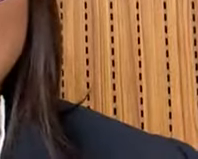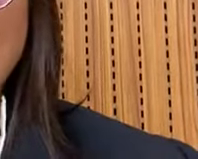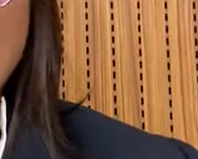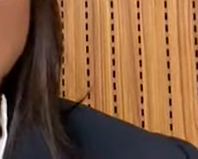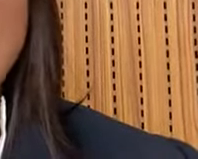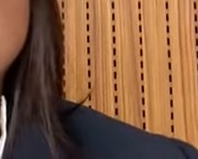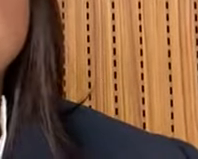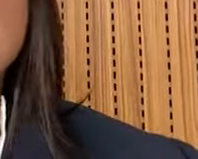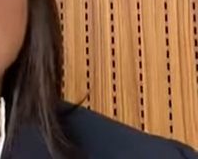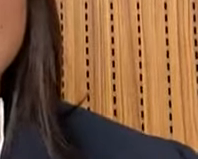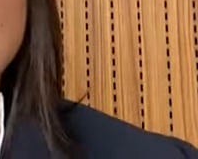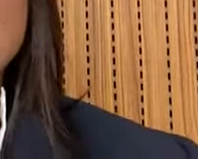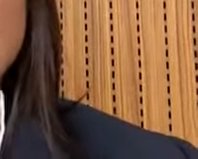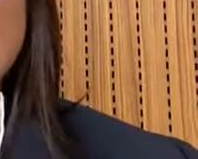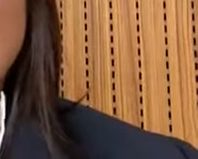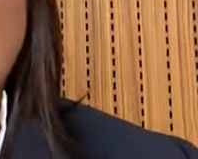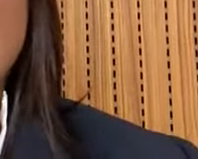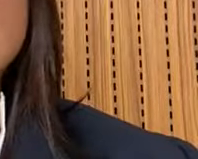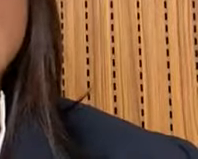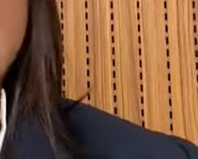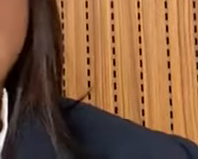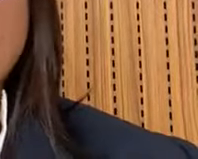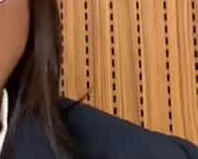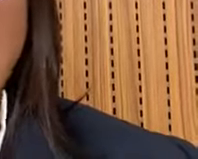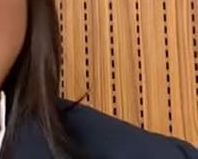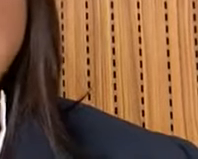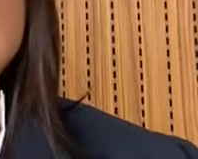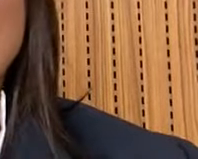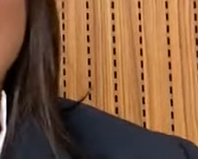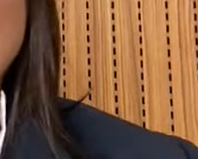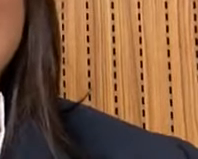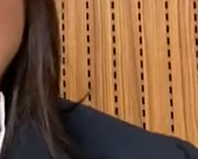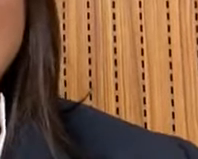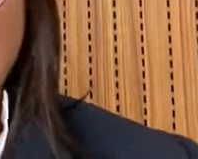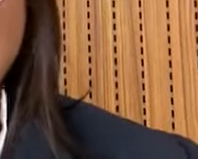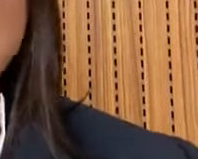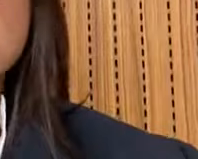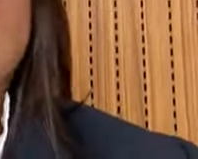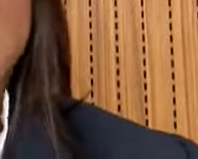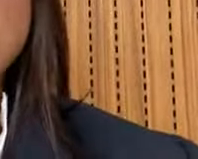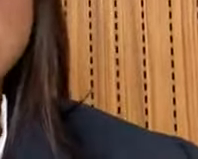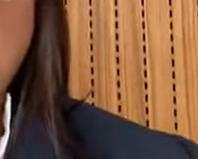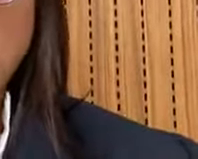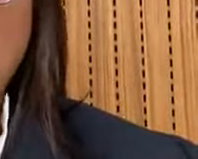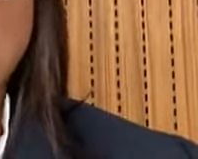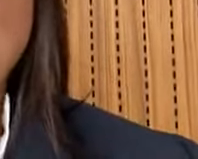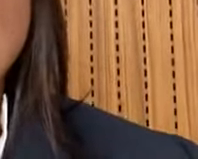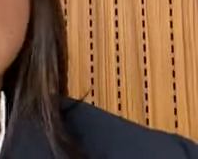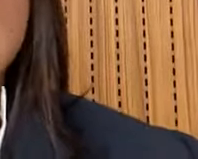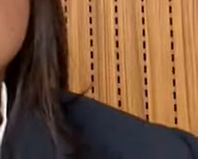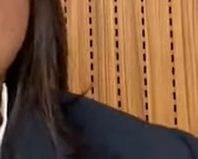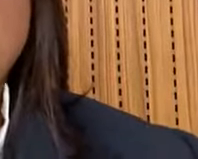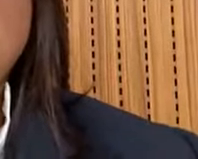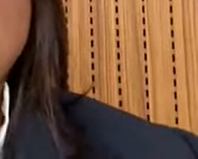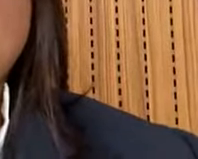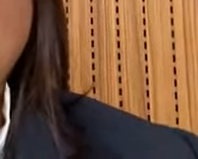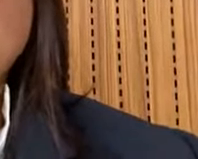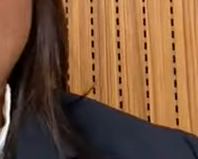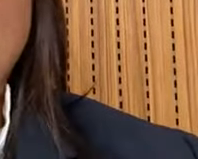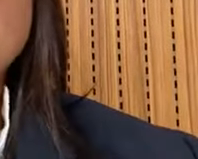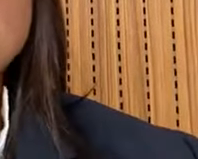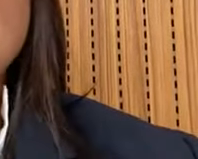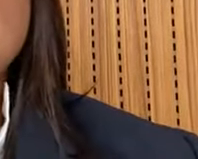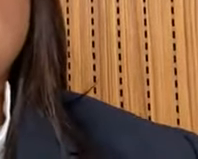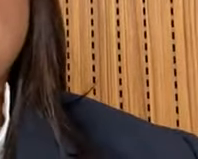ยังมีต่อเนื่องนะคะคืนนี้ในส่วนของฝ่ายค้านล่าสุดเป็นครูมณีสังพุ่มจากพรรคเพื่อไทยนะแล้วก็จะมีทางด้